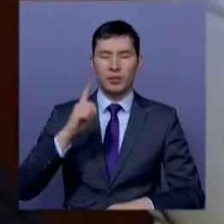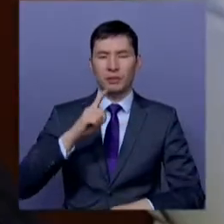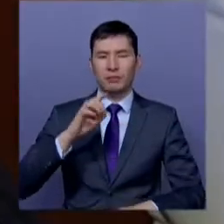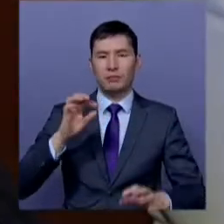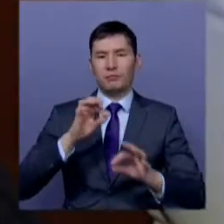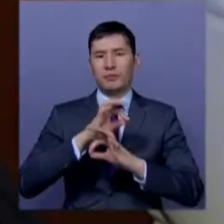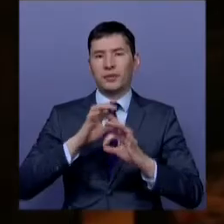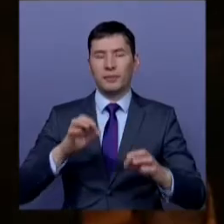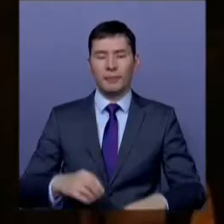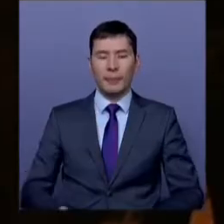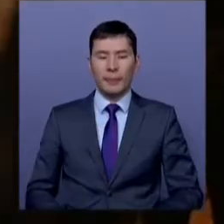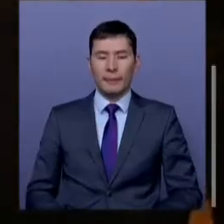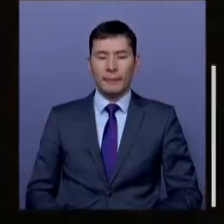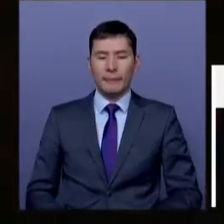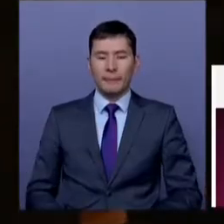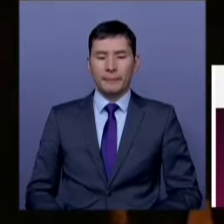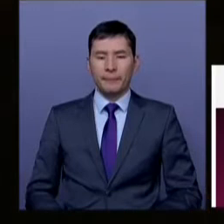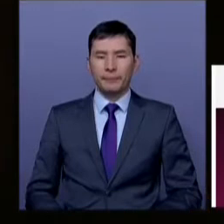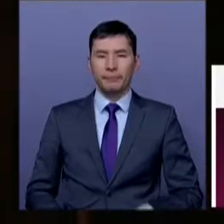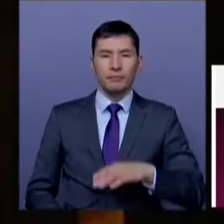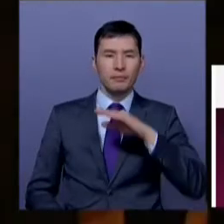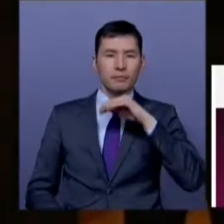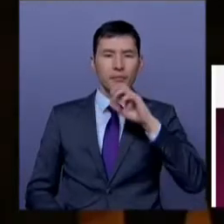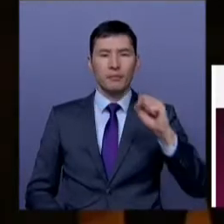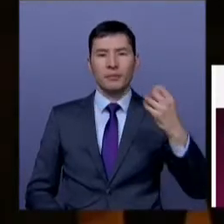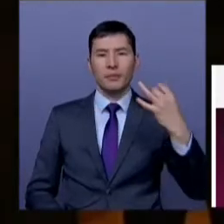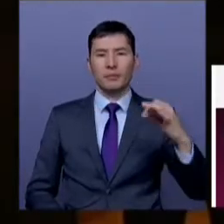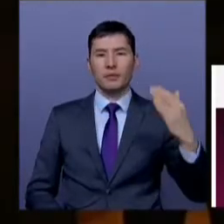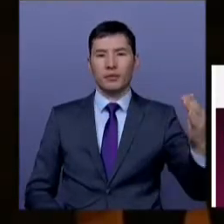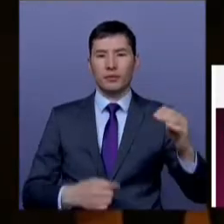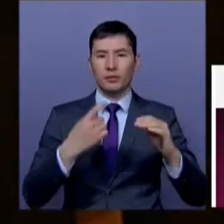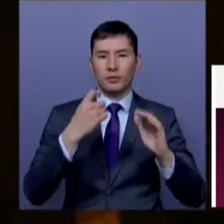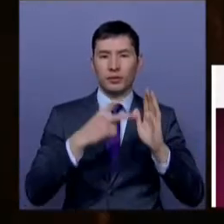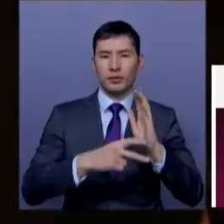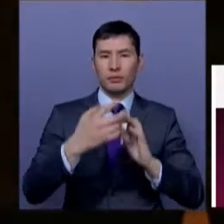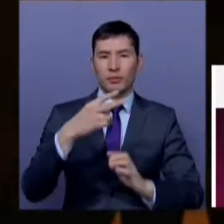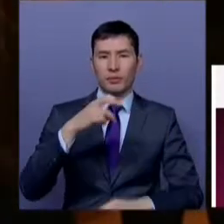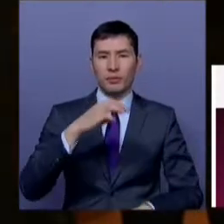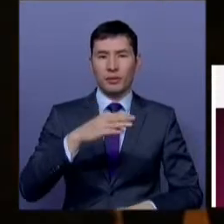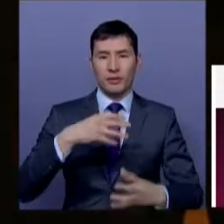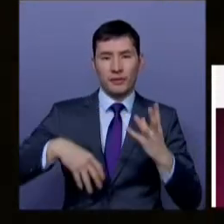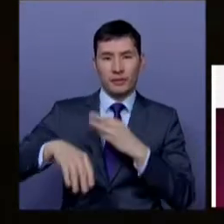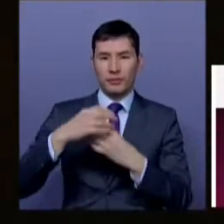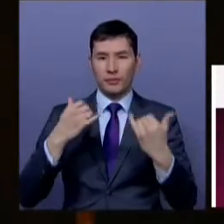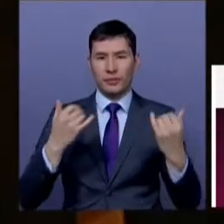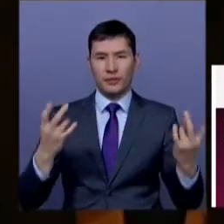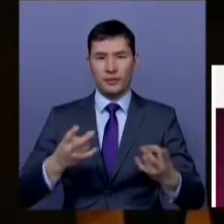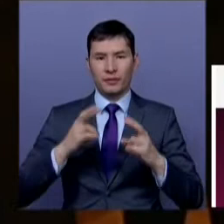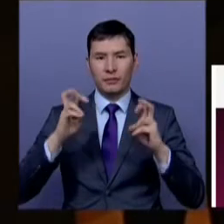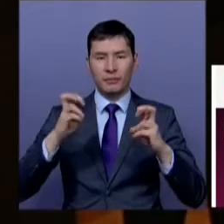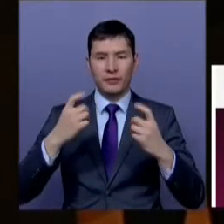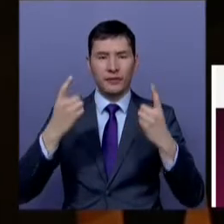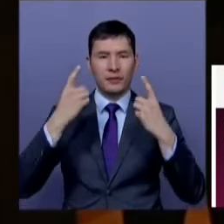ерекше тоқталып өтті. Абай атамыздың шарасы өткелі жатқан бұл оқу орнына әдеби танымдық шара болғаннан кейін үлкен-үлкен